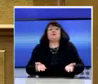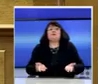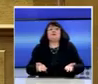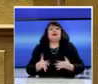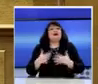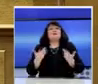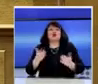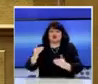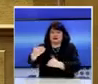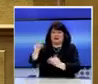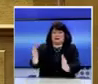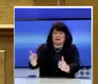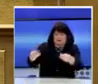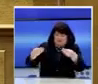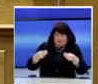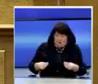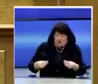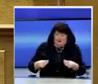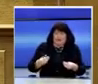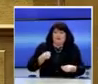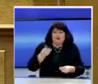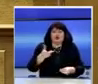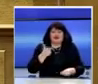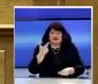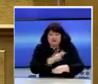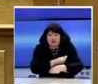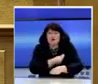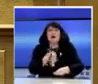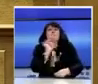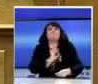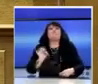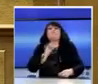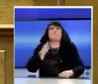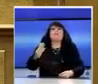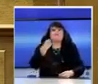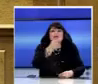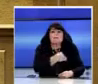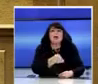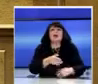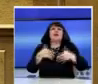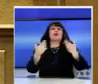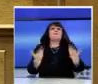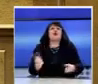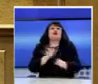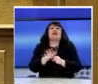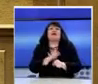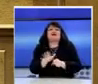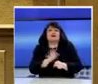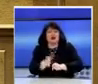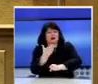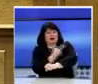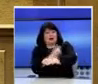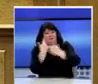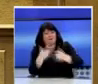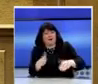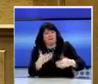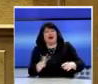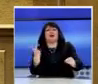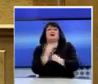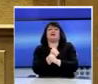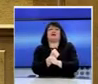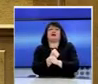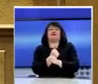Πόσα θα παραλάβουμε, πότε θα τα παραλάβουμε, πού θα εμβολιάζονται οι πολίτες, πότε θα έχουμε επαρκή ποσοστό εμβολιασμένων για να